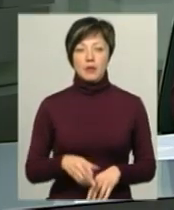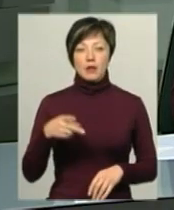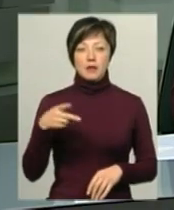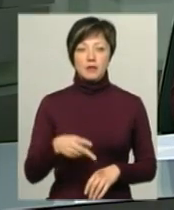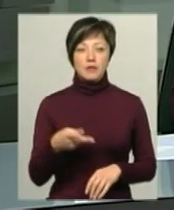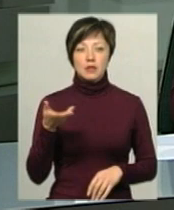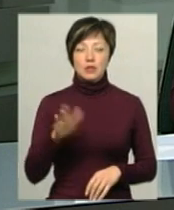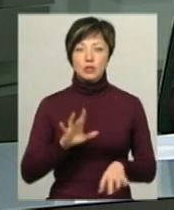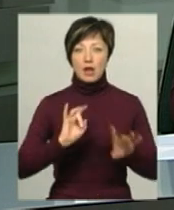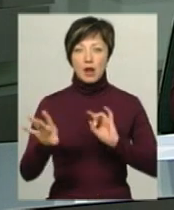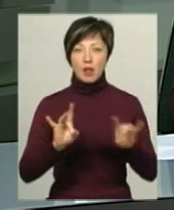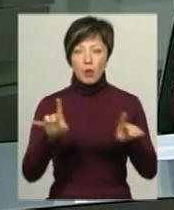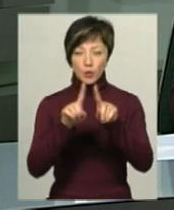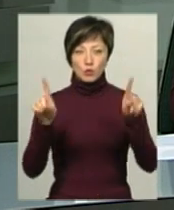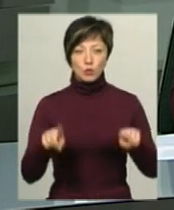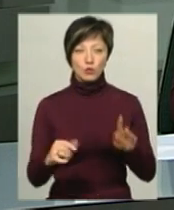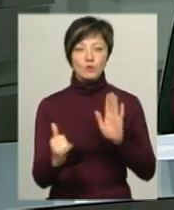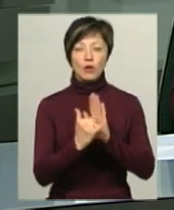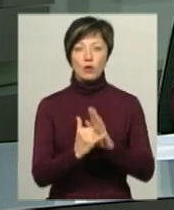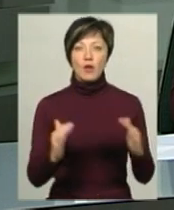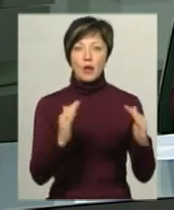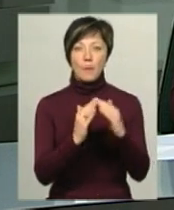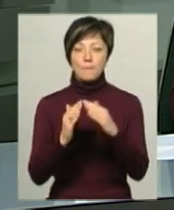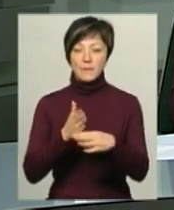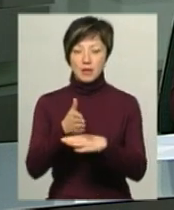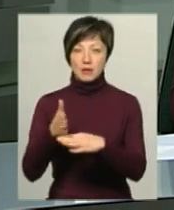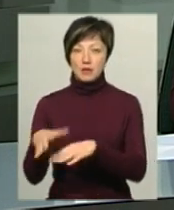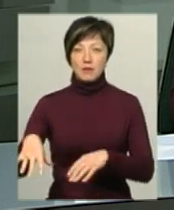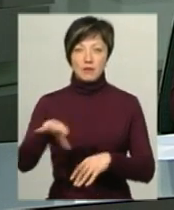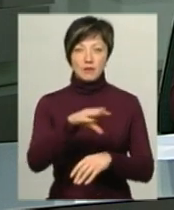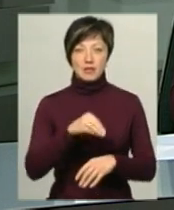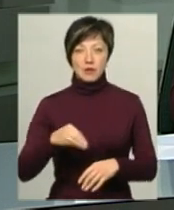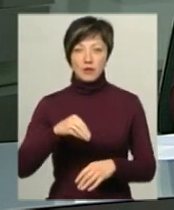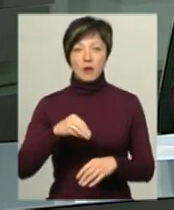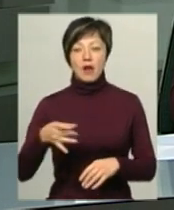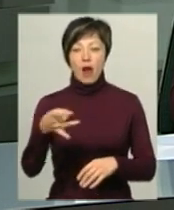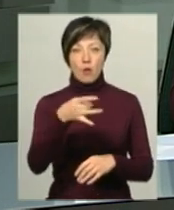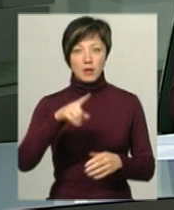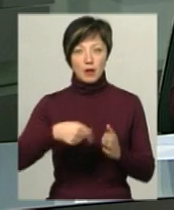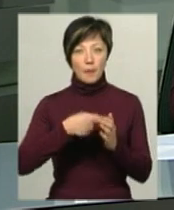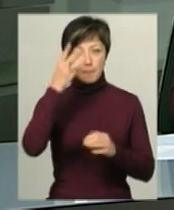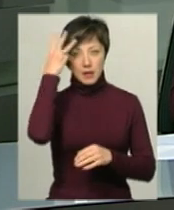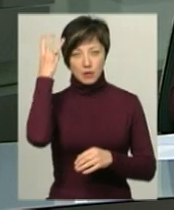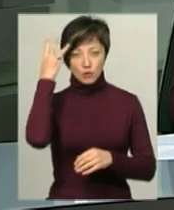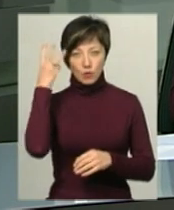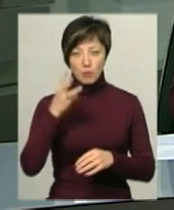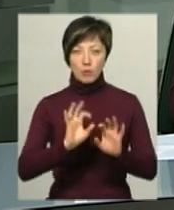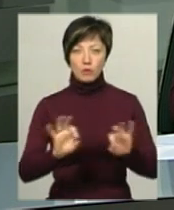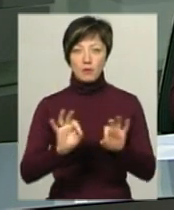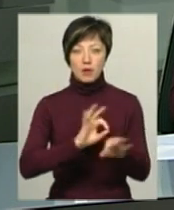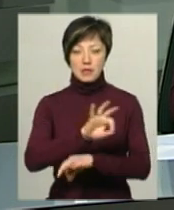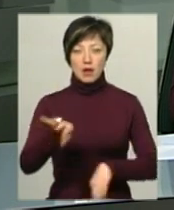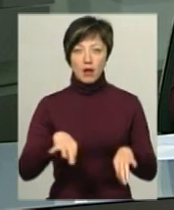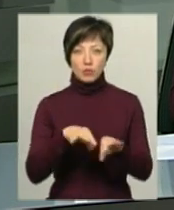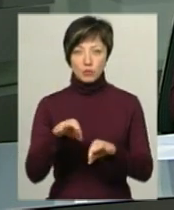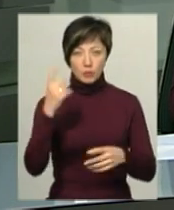2000 рекламних дошок встановлять на під'їздах будинків у всіх мікрорайонах Хмельницького. Про це розповів ініціатор проекту Андрій